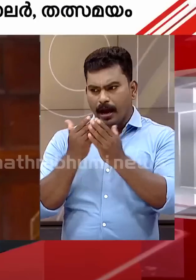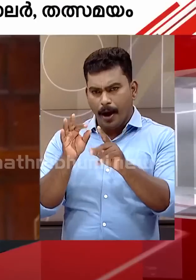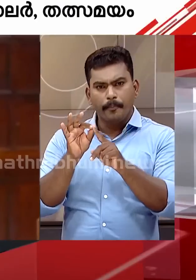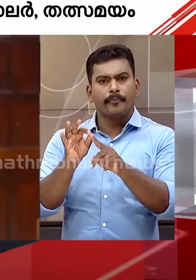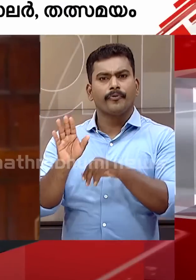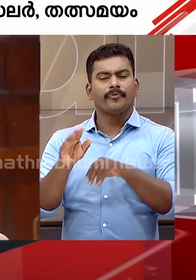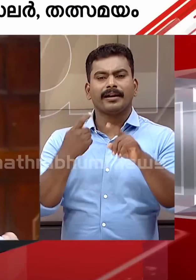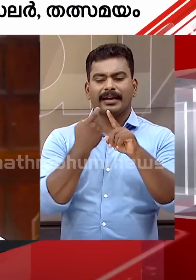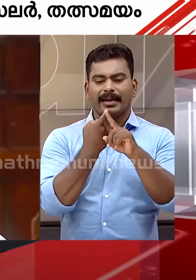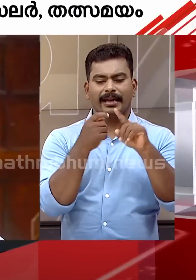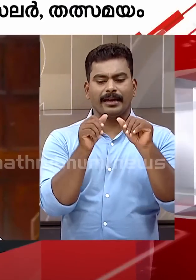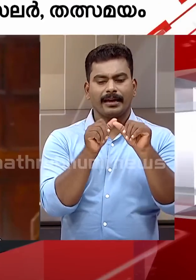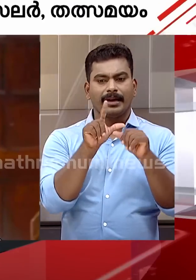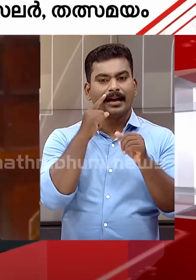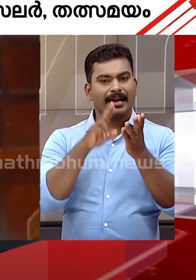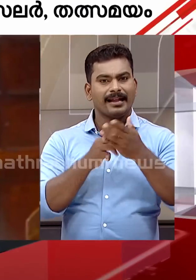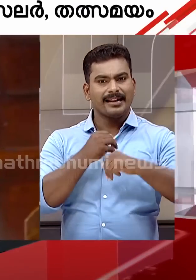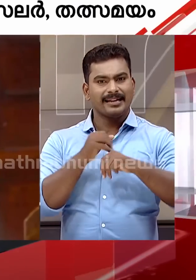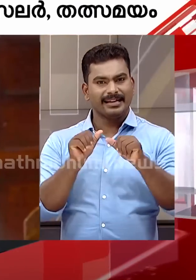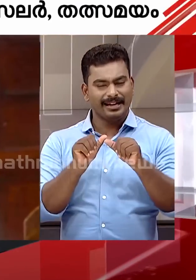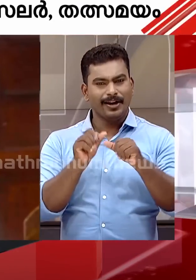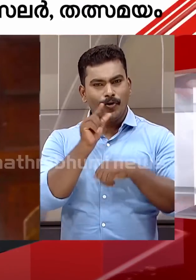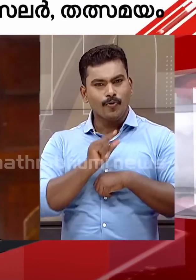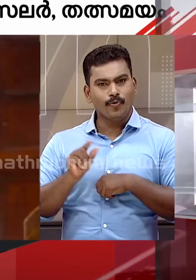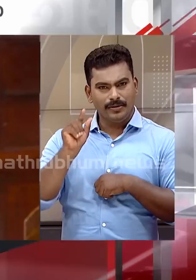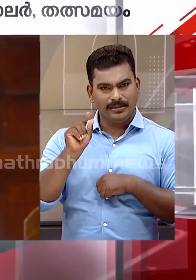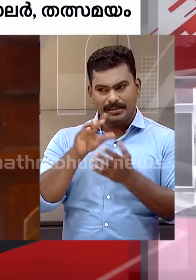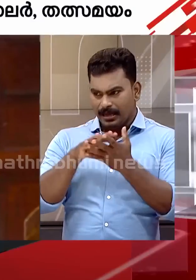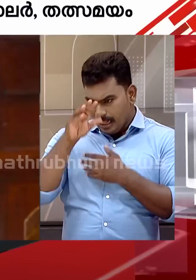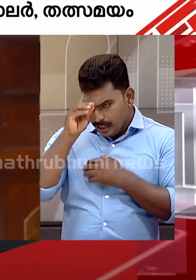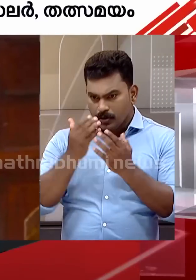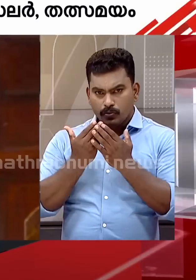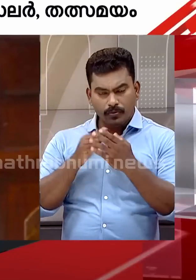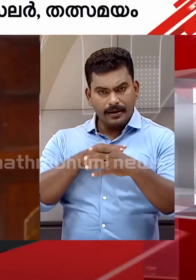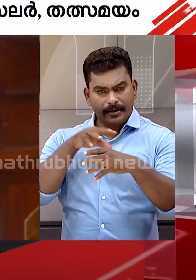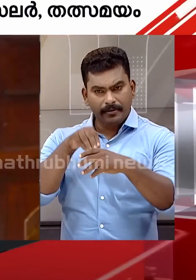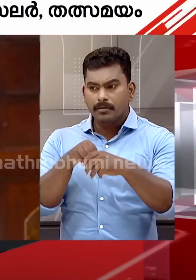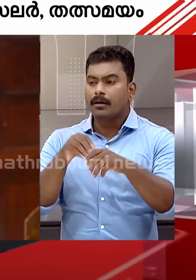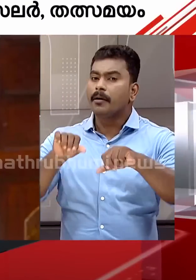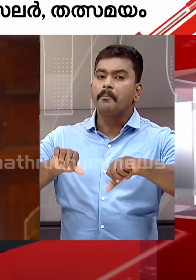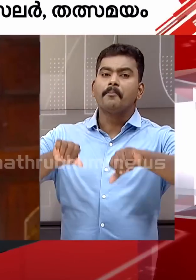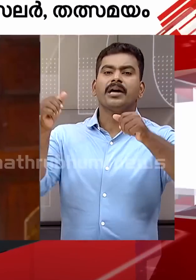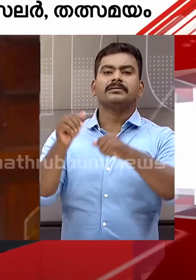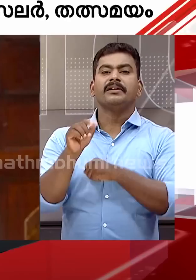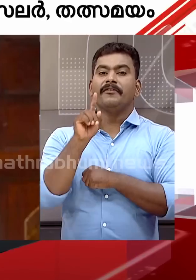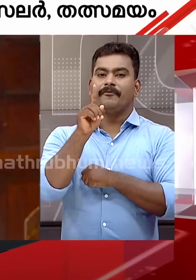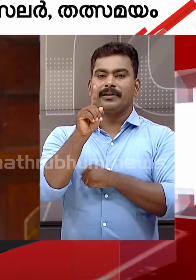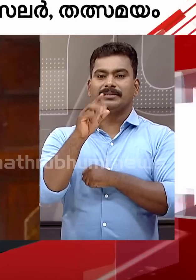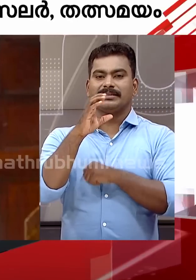അതിൻ്റെ മാർക്ക് ലിസ്റ്റ് നമ്മുടെ കയ്യിലുണ്ട്. ആ മാർക്ക് ലിസ്റ്റ് അനുസരിച്ച് അദ്ദേഹം ഫസ്റ്റ് ക്ലാസ്സോടുകൂടി അവിടെ